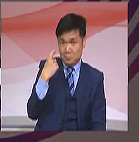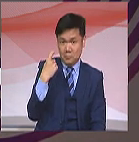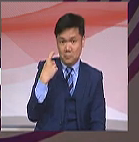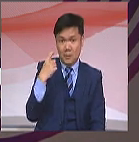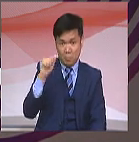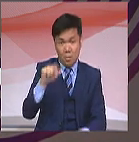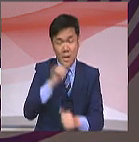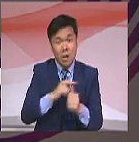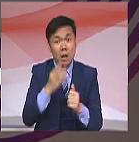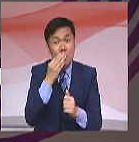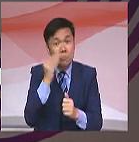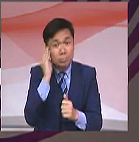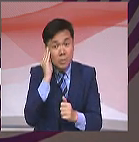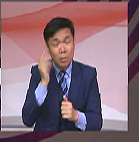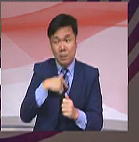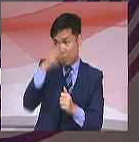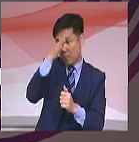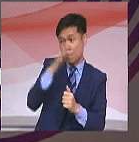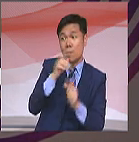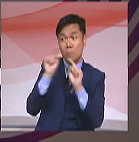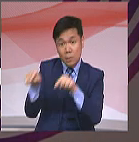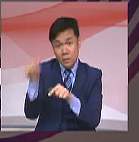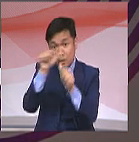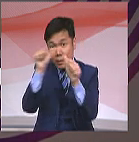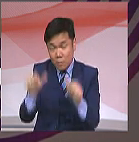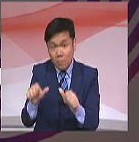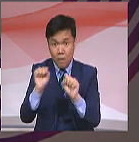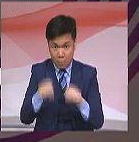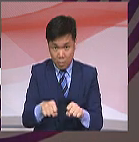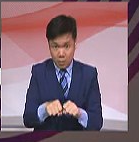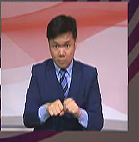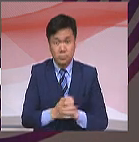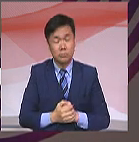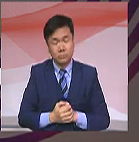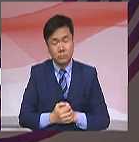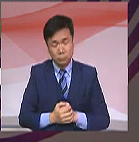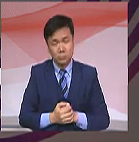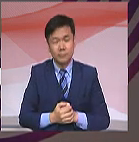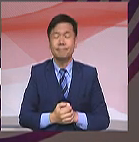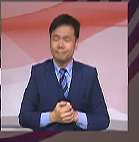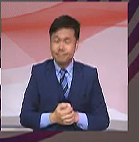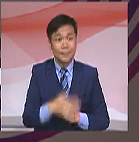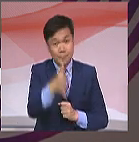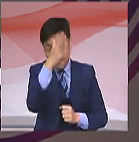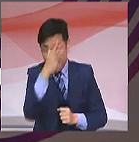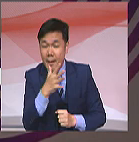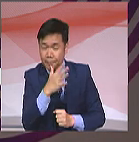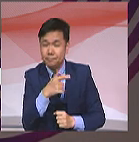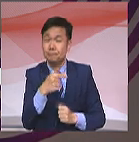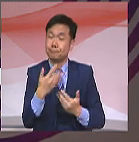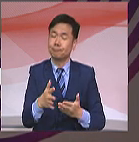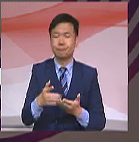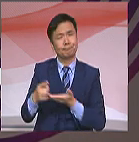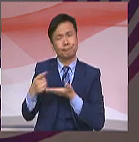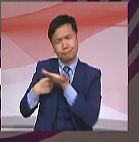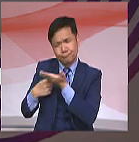anak mereka balik atau boleh mereka ke asrama. Untuk ibu bapa, kami telah berbincang. Anak-anak kita